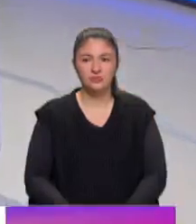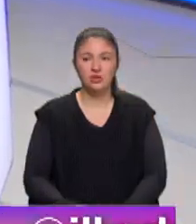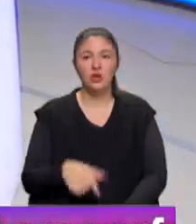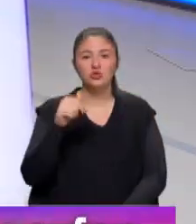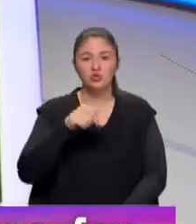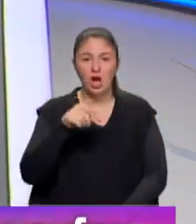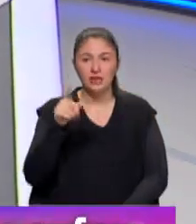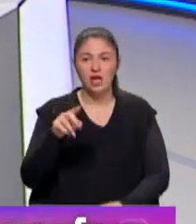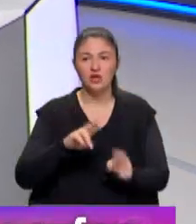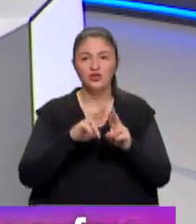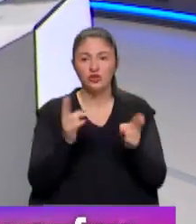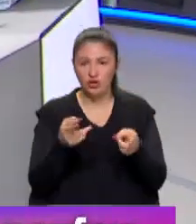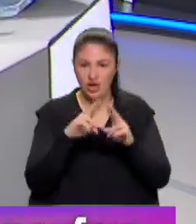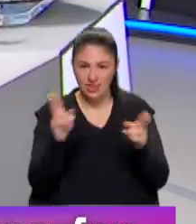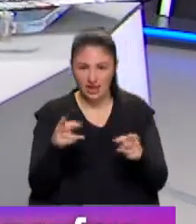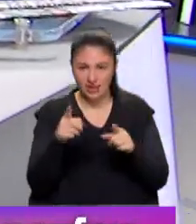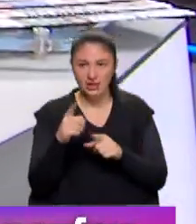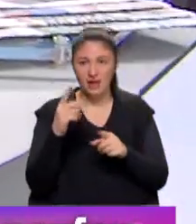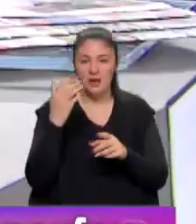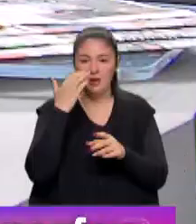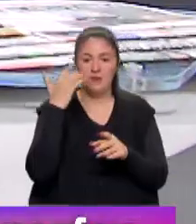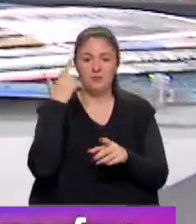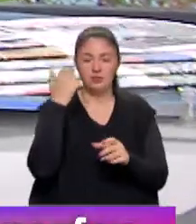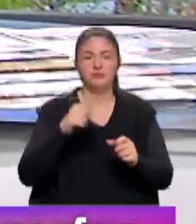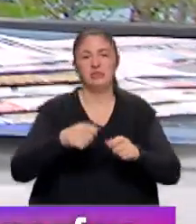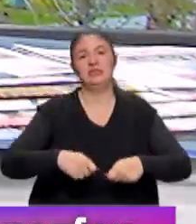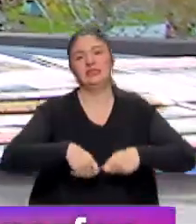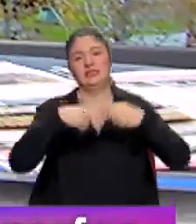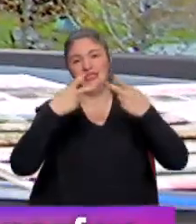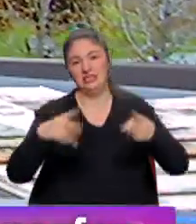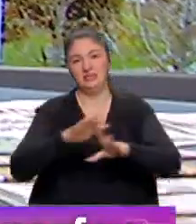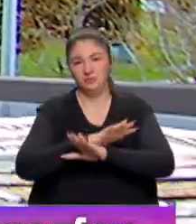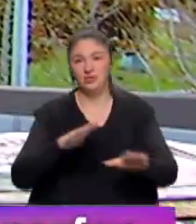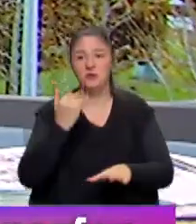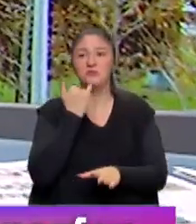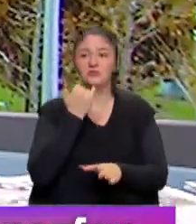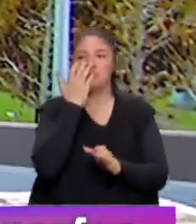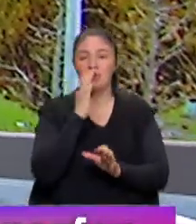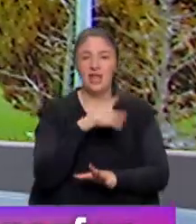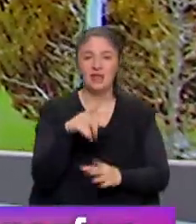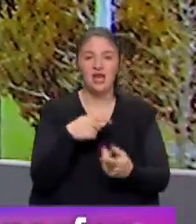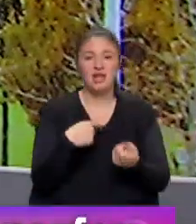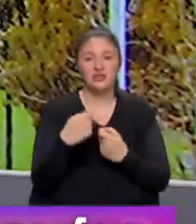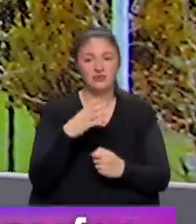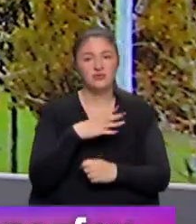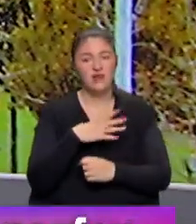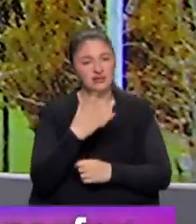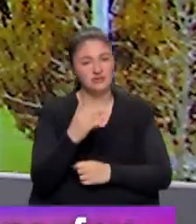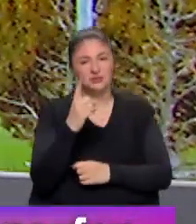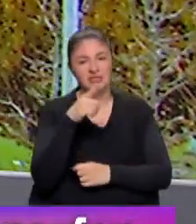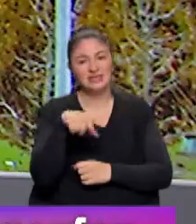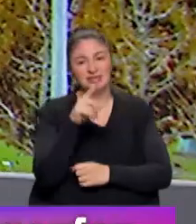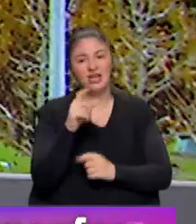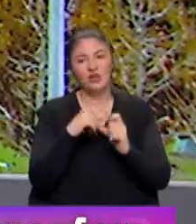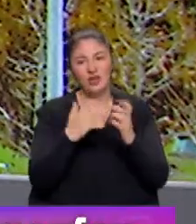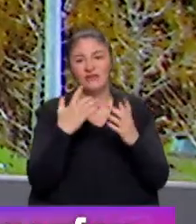Şu anda dükkanlarının başında olan, kepenkleri açmış olan ve müşterilerini bekleyen esnafımız vardır. Bir